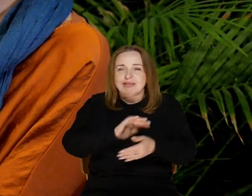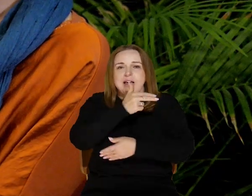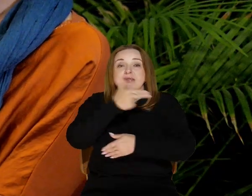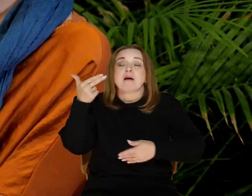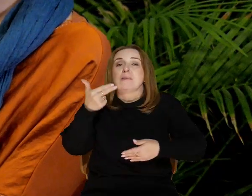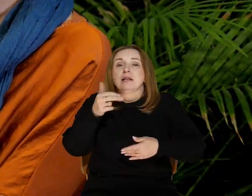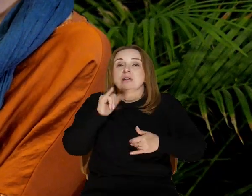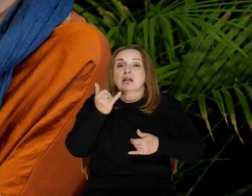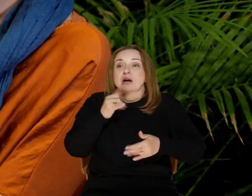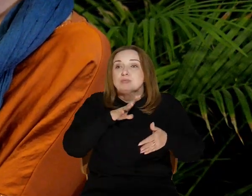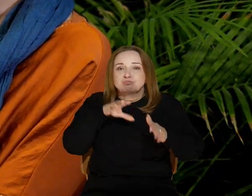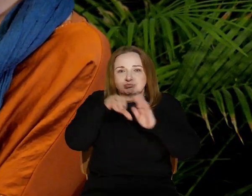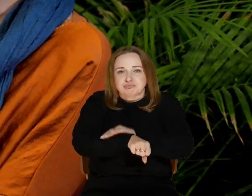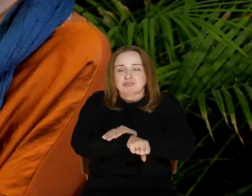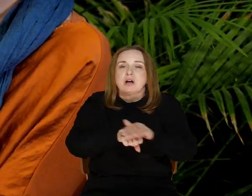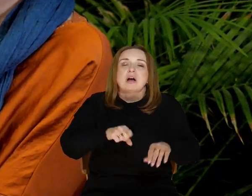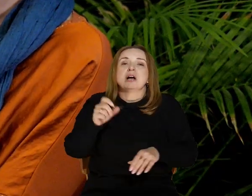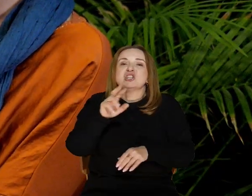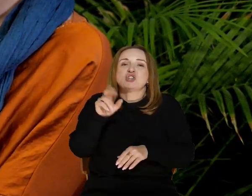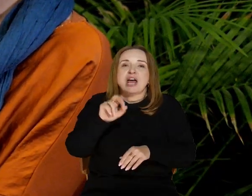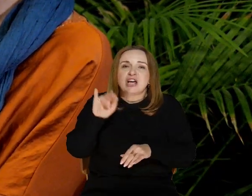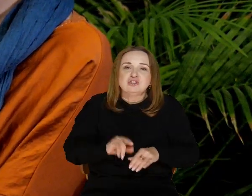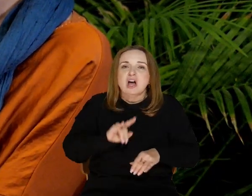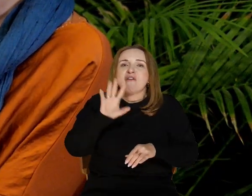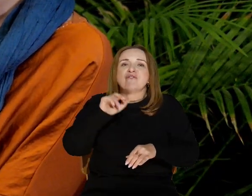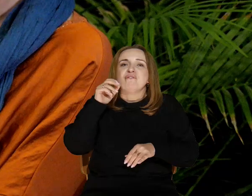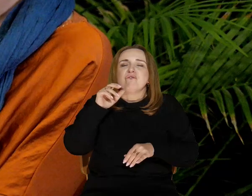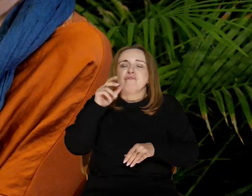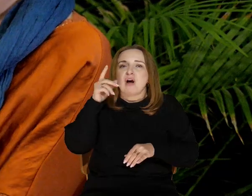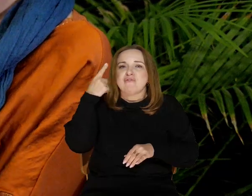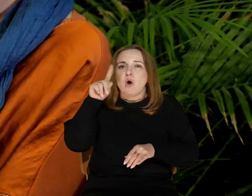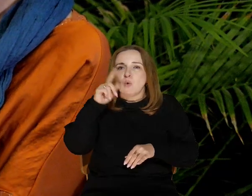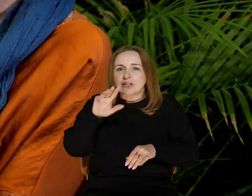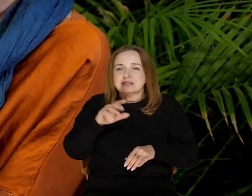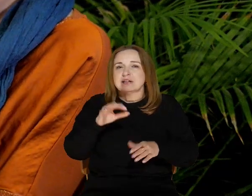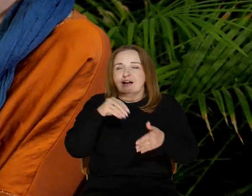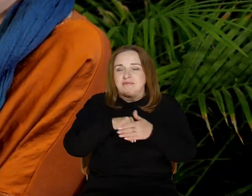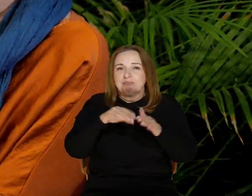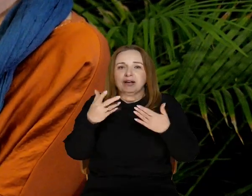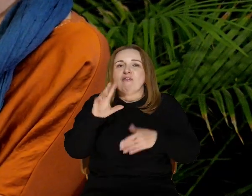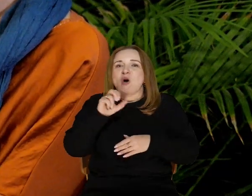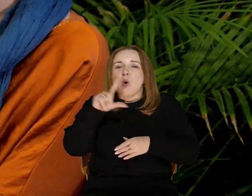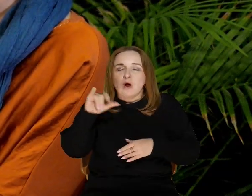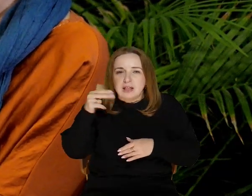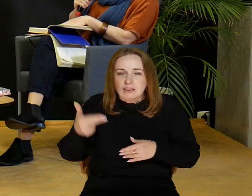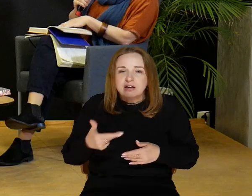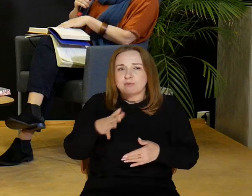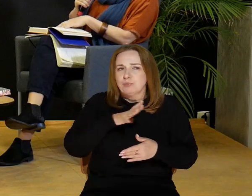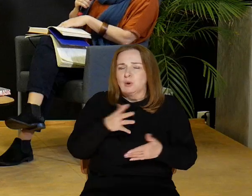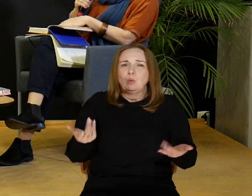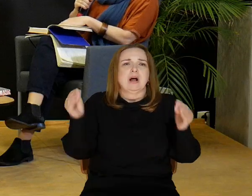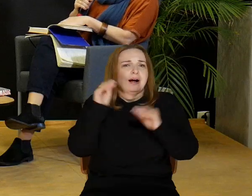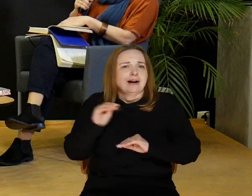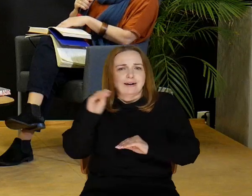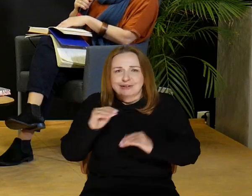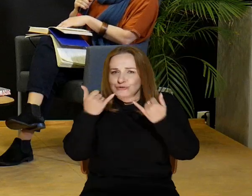czystki jest w dużej mierze rzeź wołyńska, ale też tak pochodzenie wiejskie i traumatyczne, jakby pamięć z tym związana.